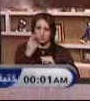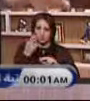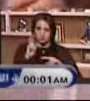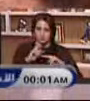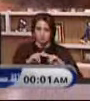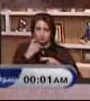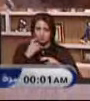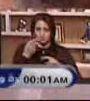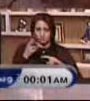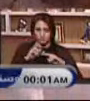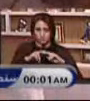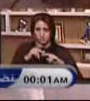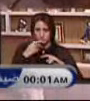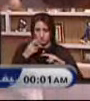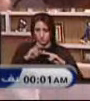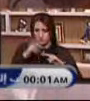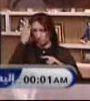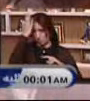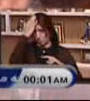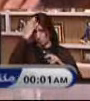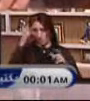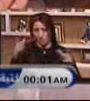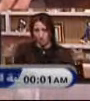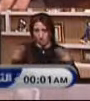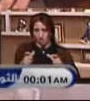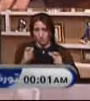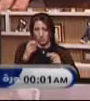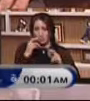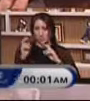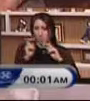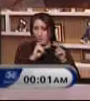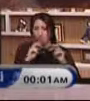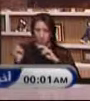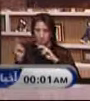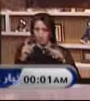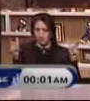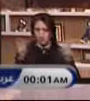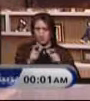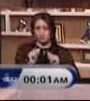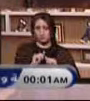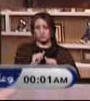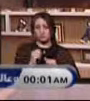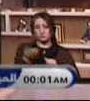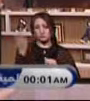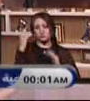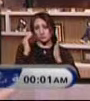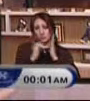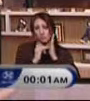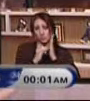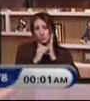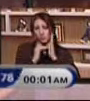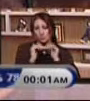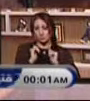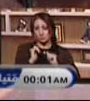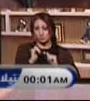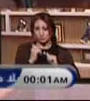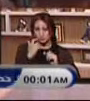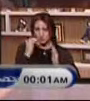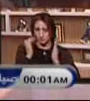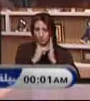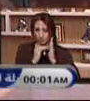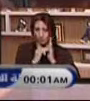أو ننتشر من مجلس عمر كأنما خرجنا من قبورنا. ذاك هو كان يوم بهذا الشكل، وكان يوم يقعد